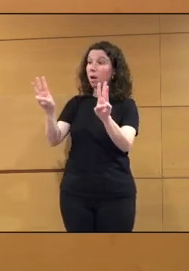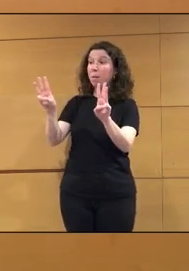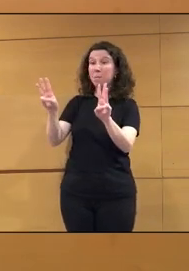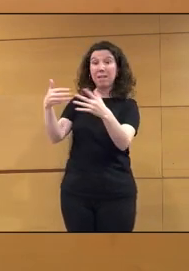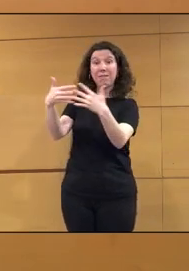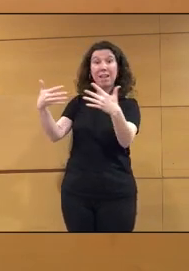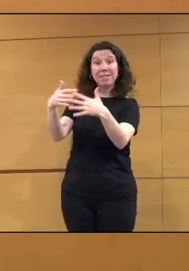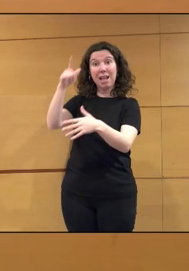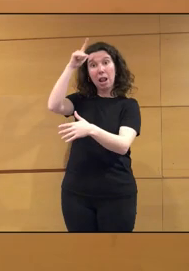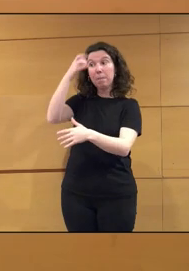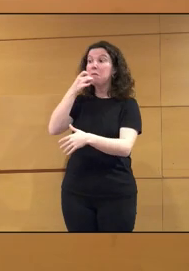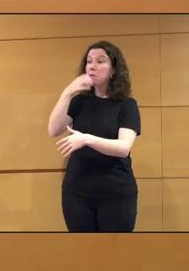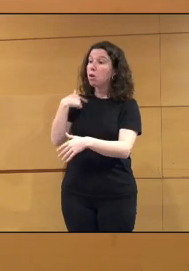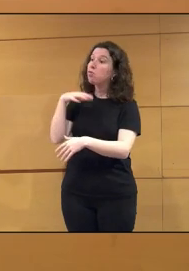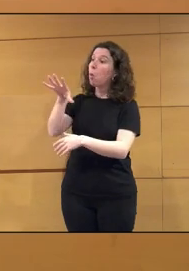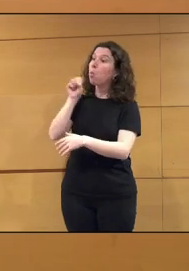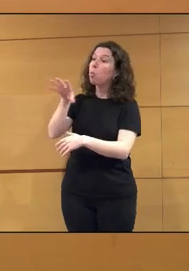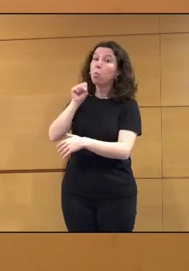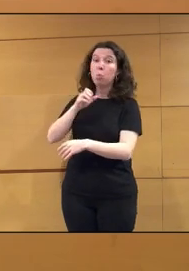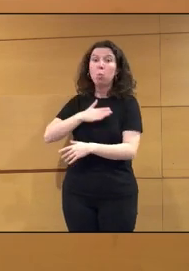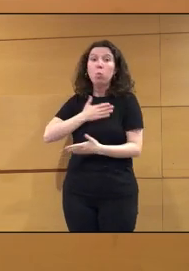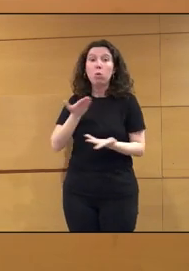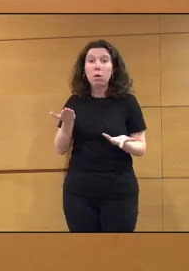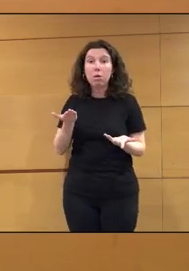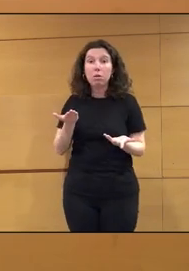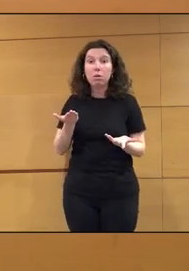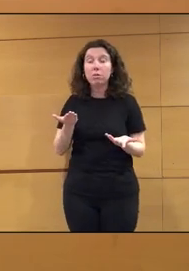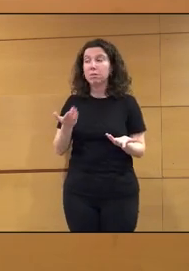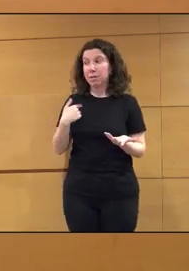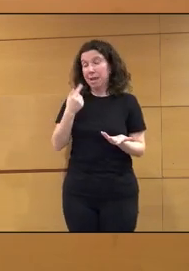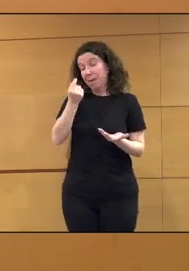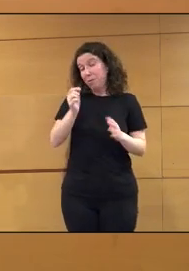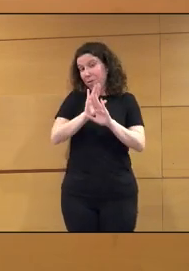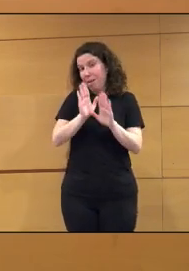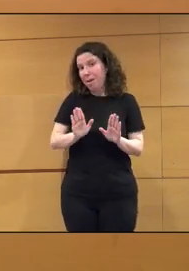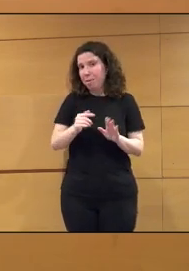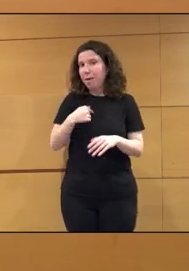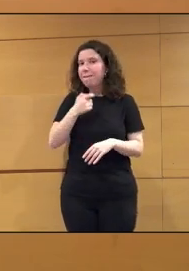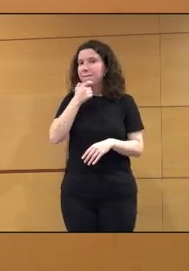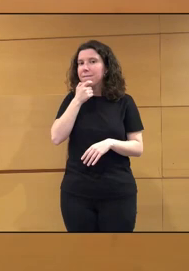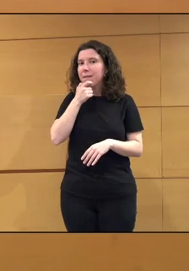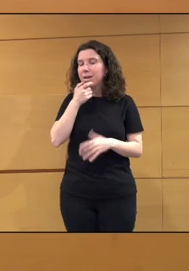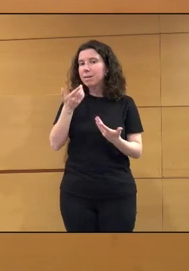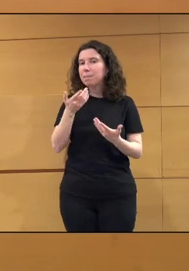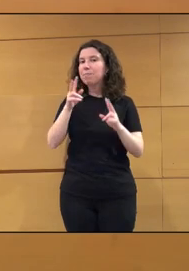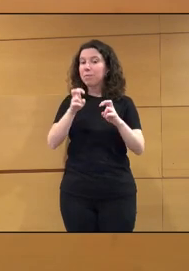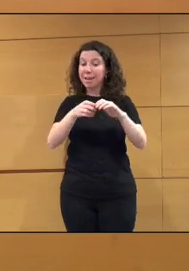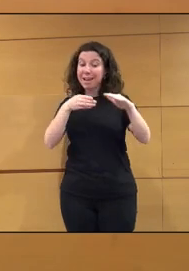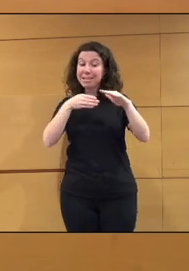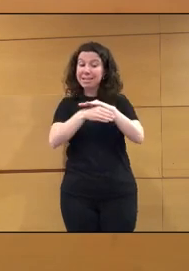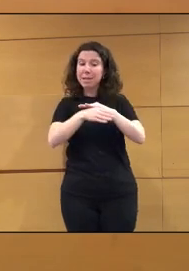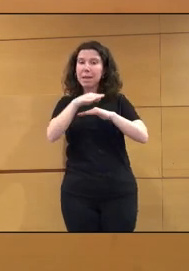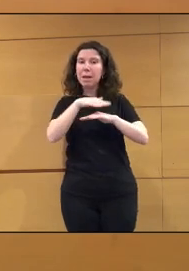entendre. No? Llavors, a mi m'agradaria també, potser ara ja que gairebé estem acabant, aquest concepte que l'accessibilitat no és